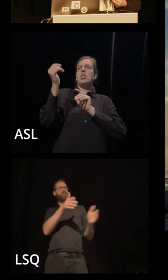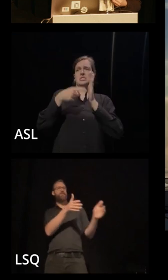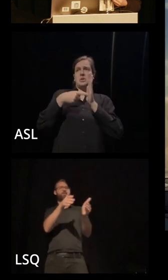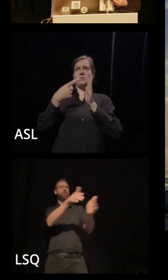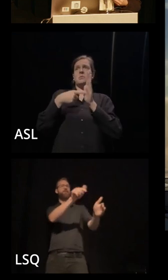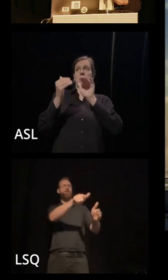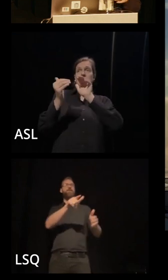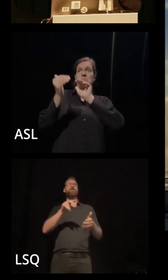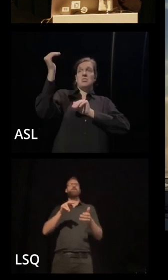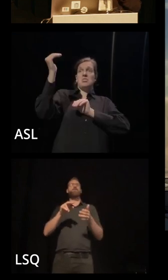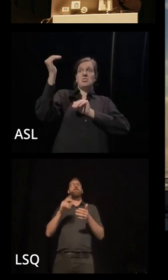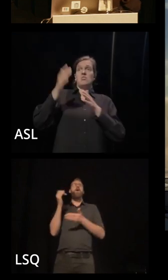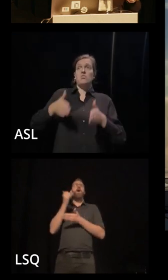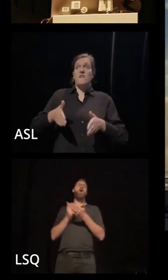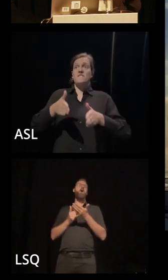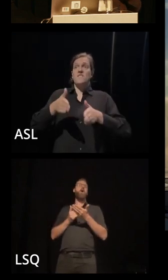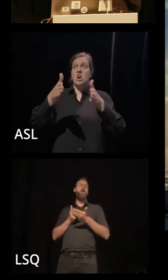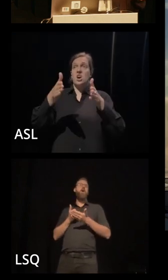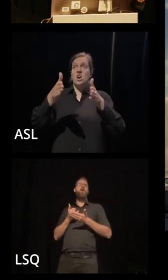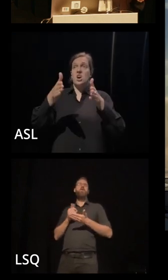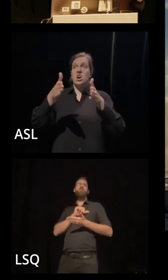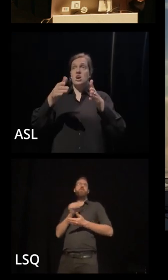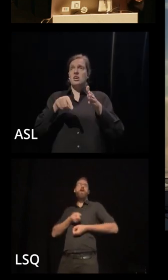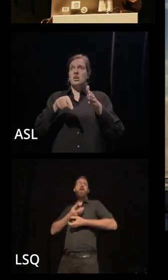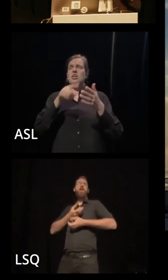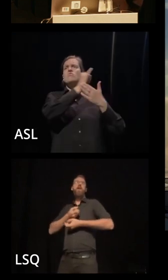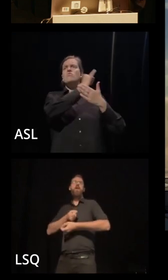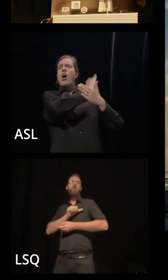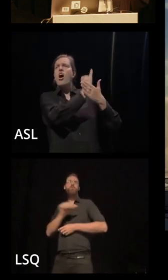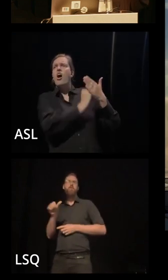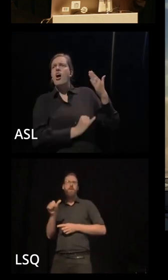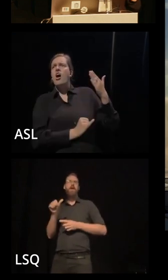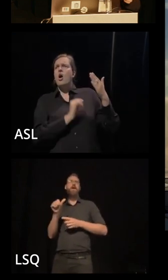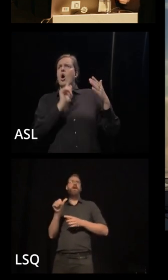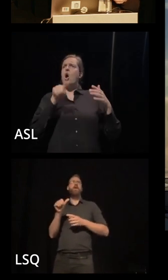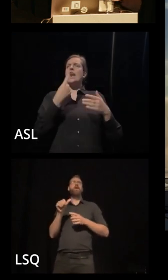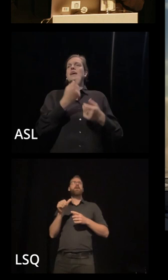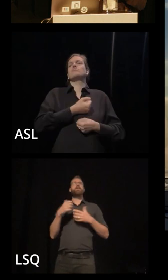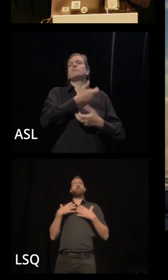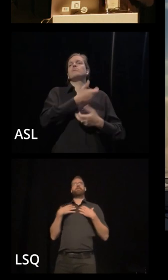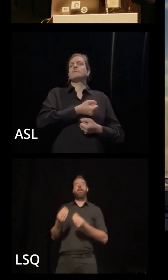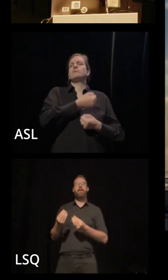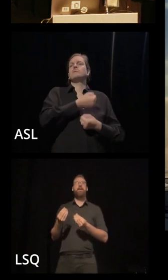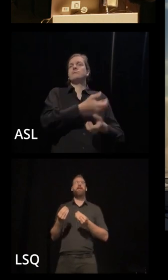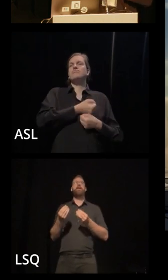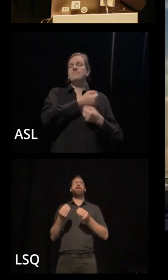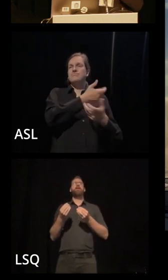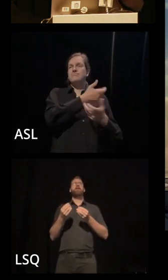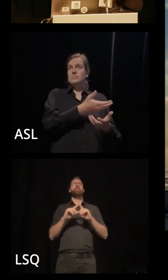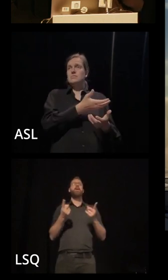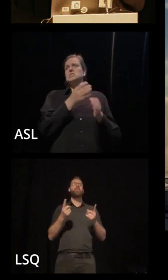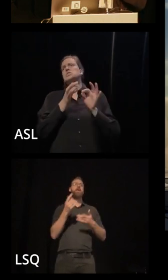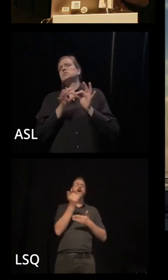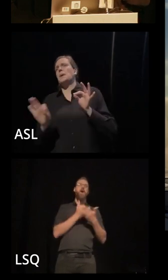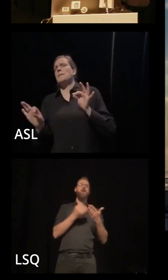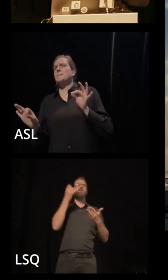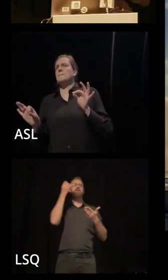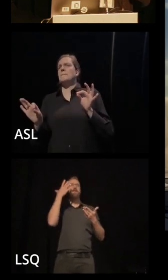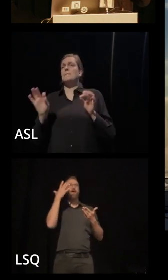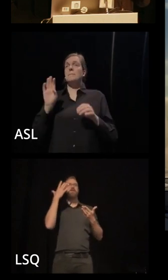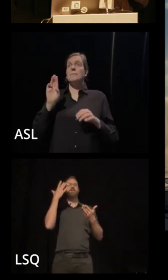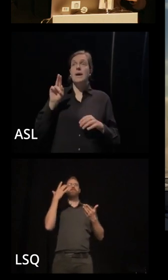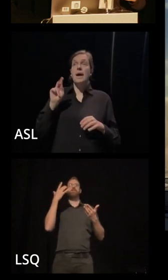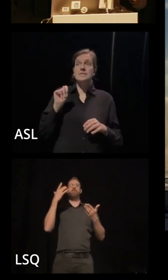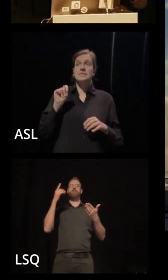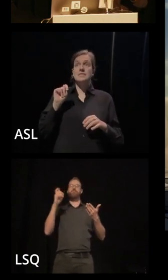venir les évoquer. Je dis simplement, mais c'est dans toute sa complexité du mot simplement, au sens où l'art et la science peuvent vraiment